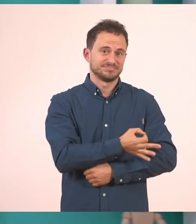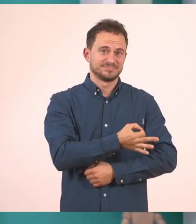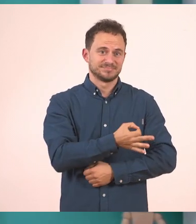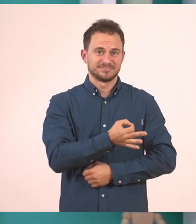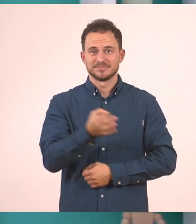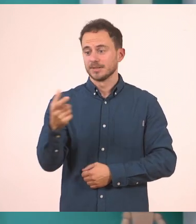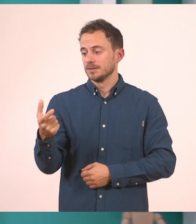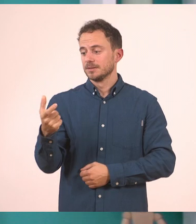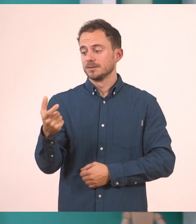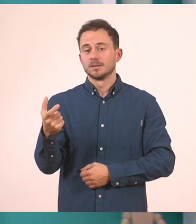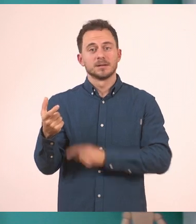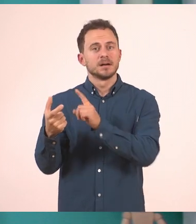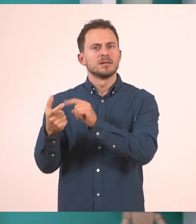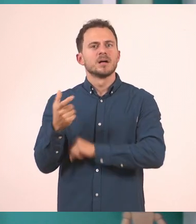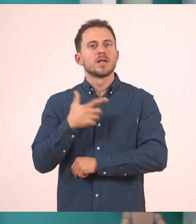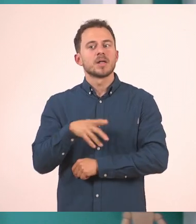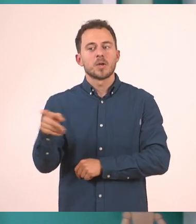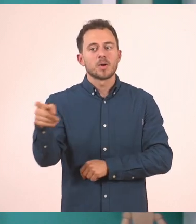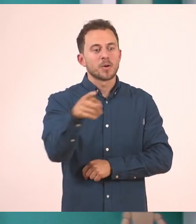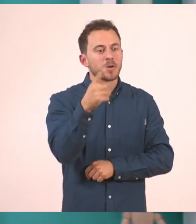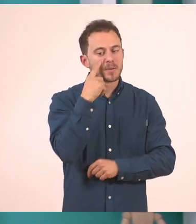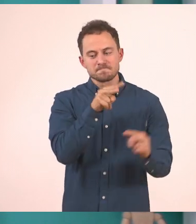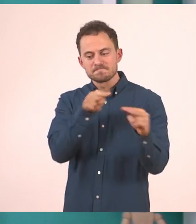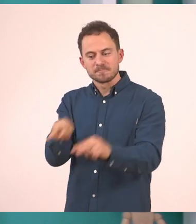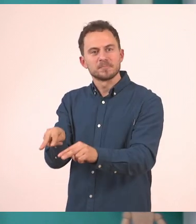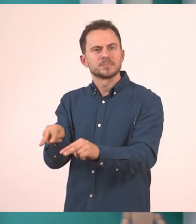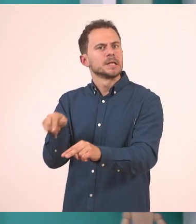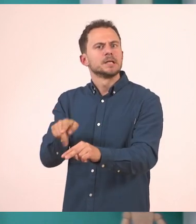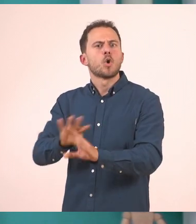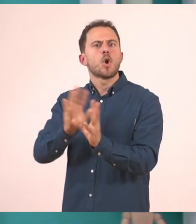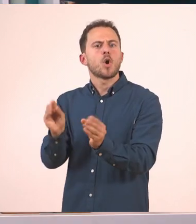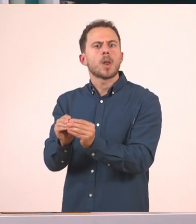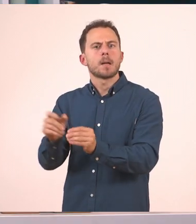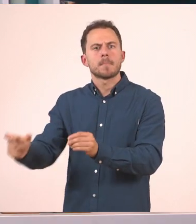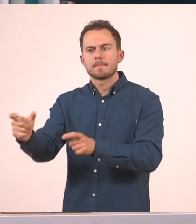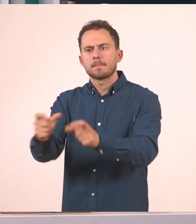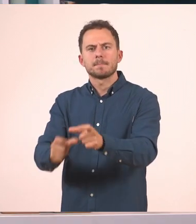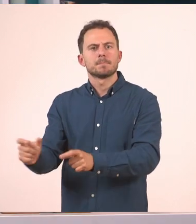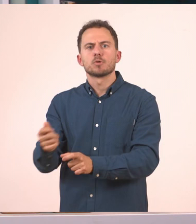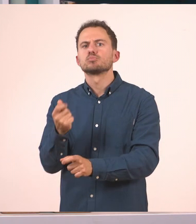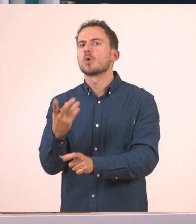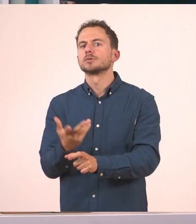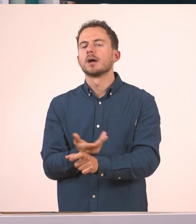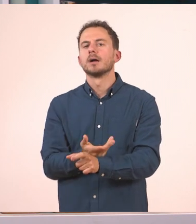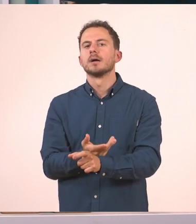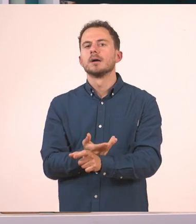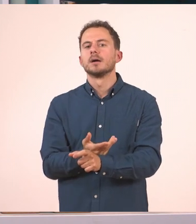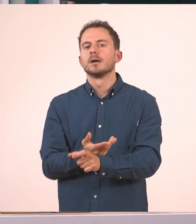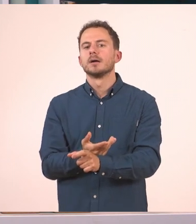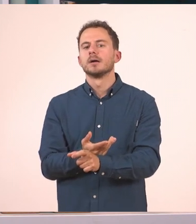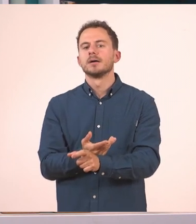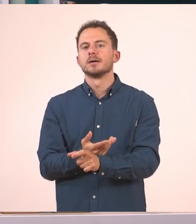Θέλω να μου πείτε τώρα, για προσέξτε καλά, πόσα μπισκότα είχα όλα. Τα βλέπετε.